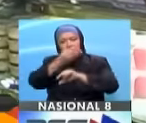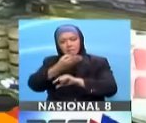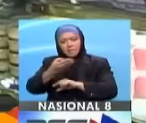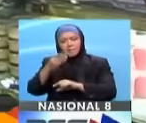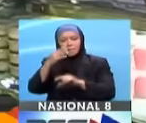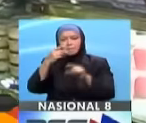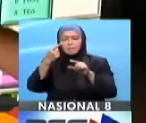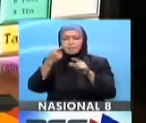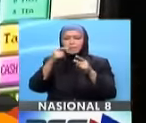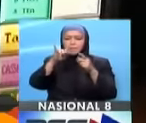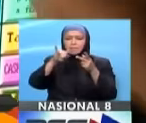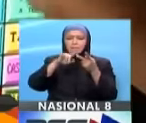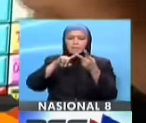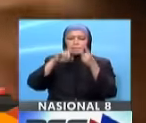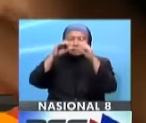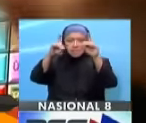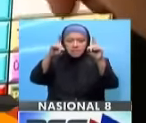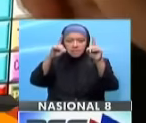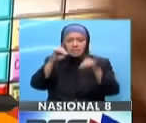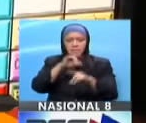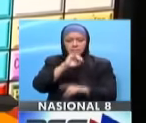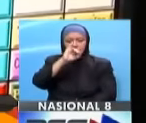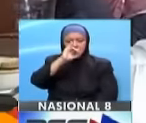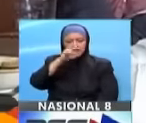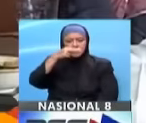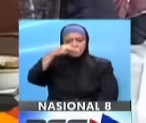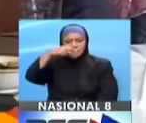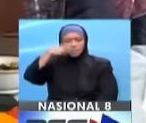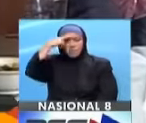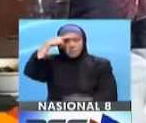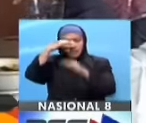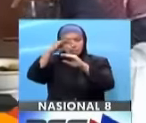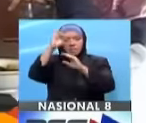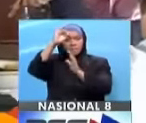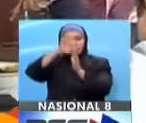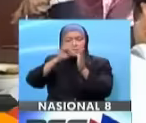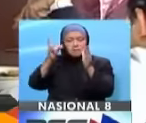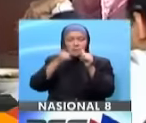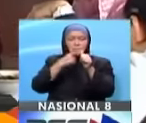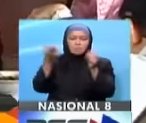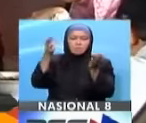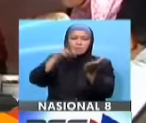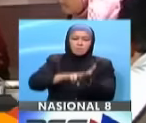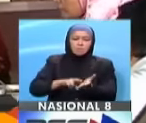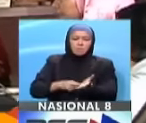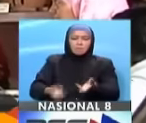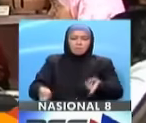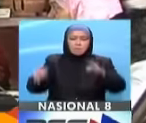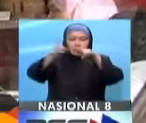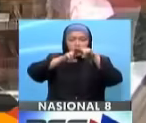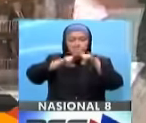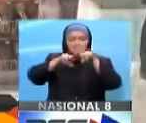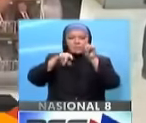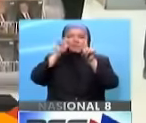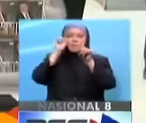pendidikan. IHP bagi tempoh 8 bulan pertama 2015 turut mencatatkan peningkatan